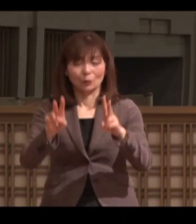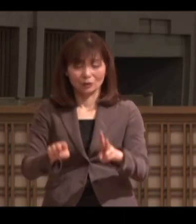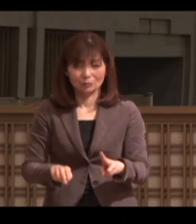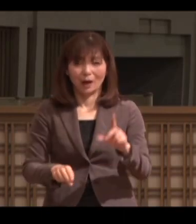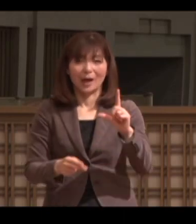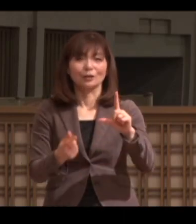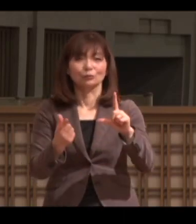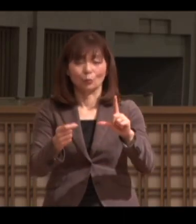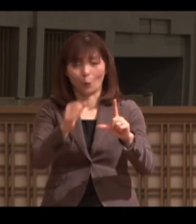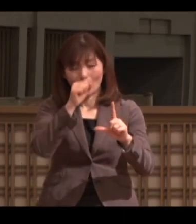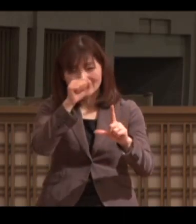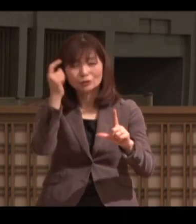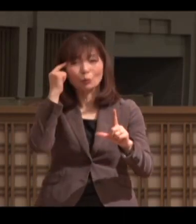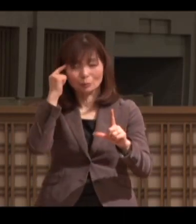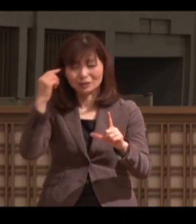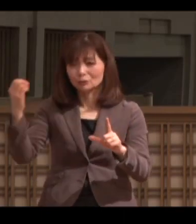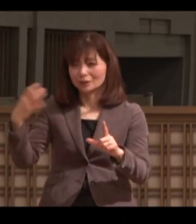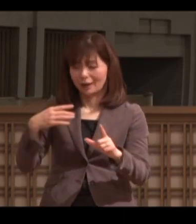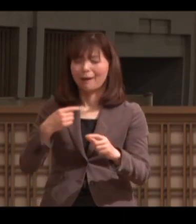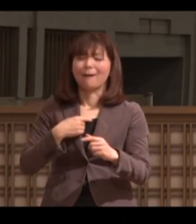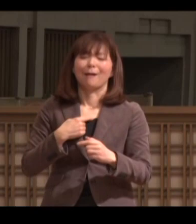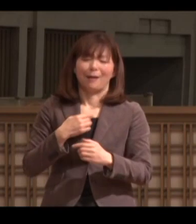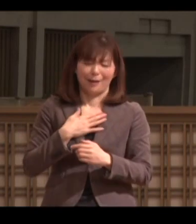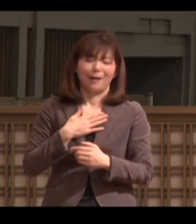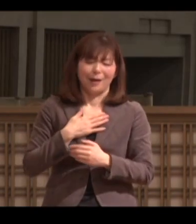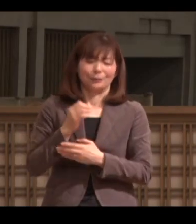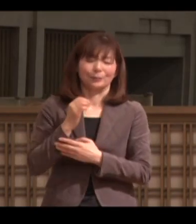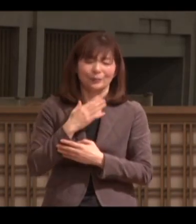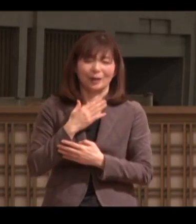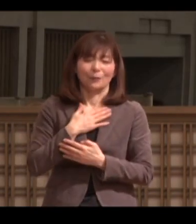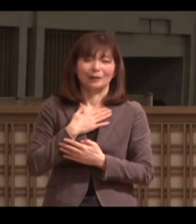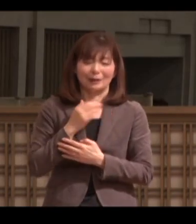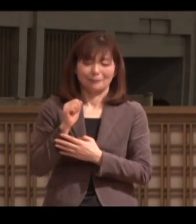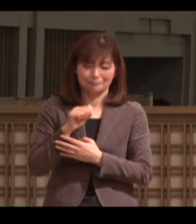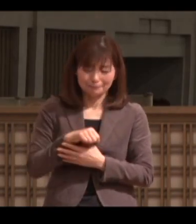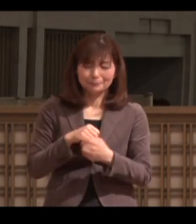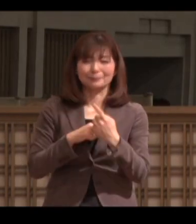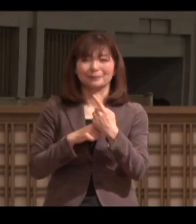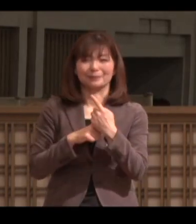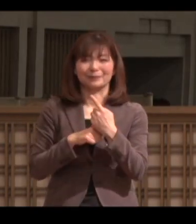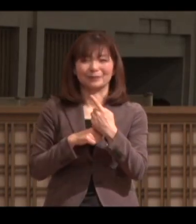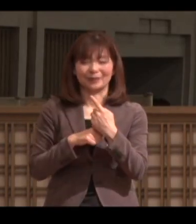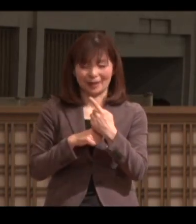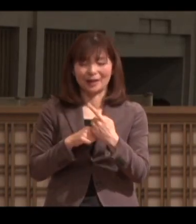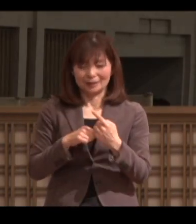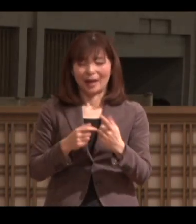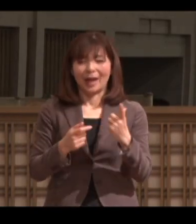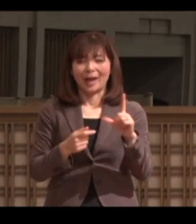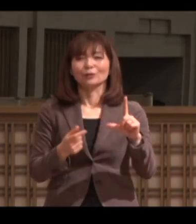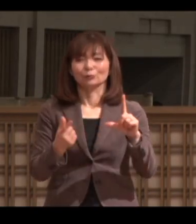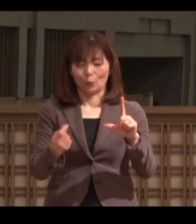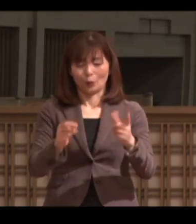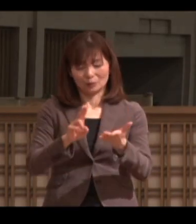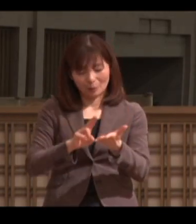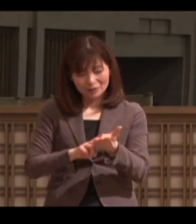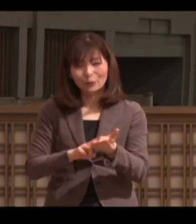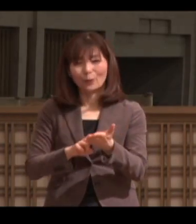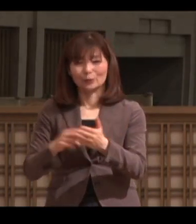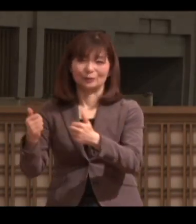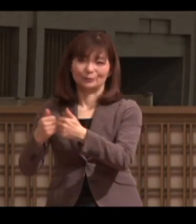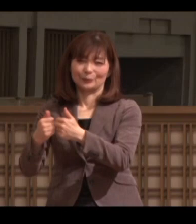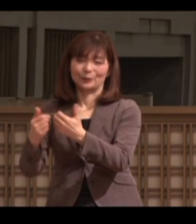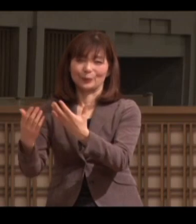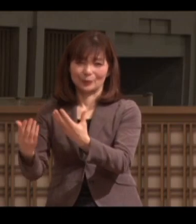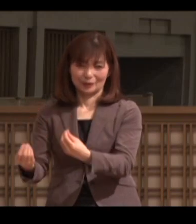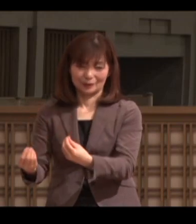ねで負けてしまいまして分かりましたじゃああのエルモで行きましょうとこういう経過がござい